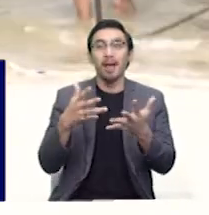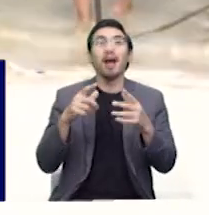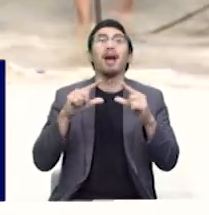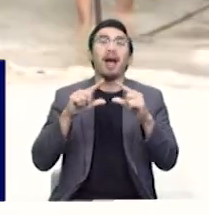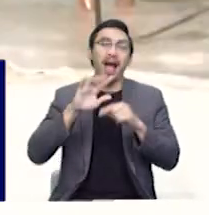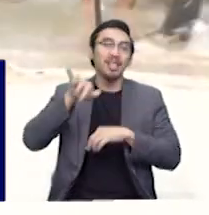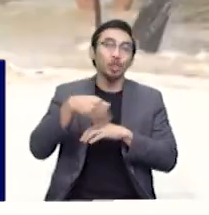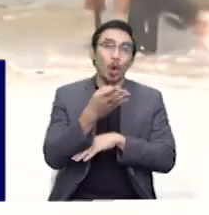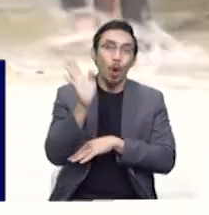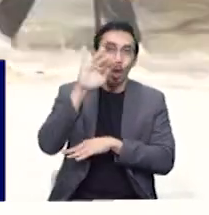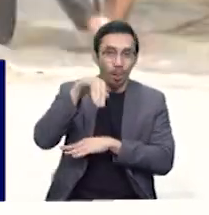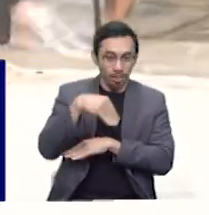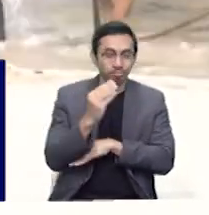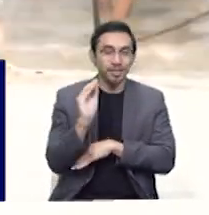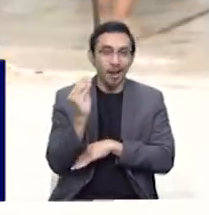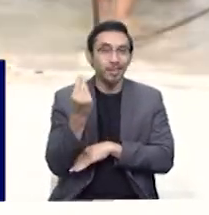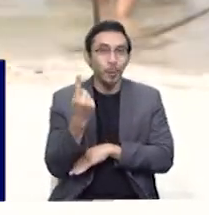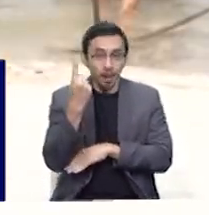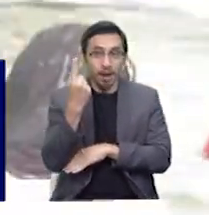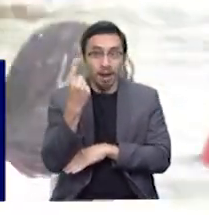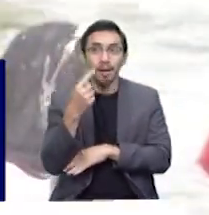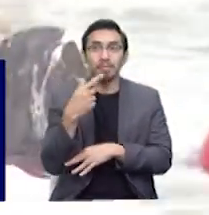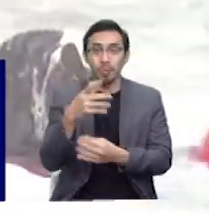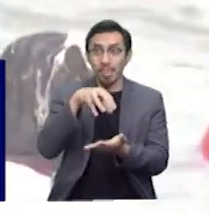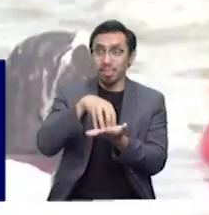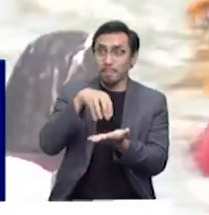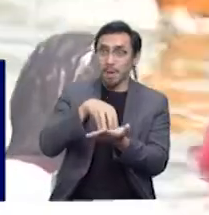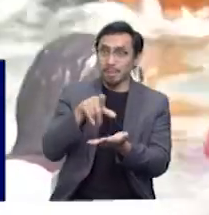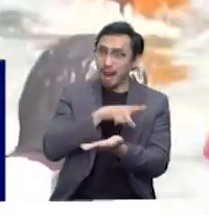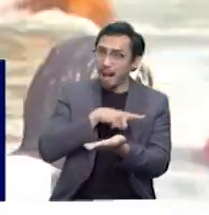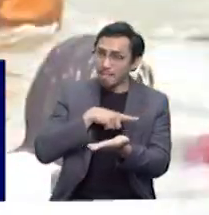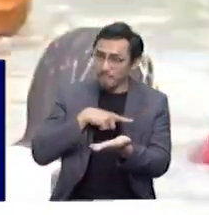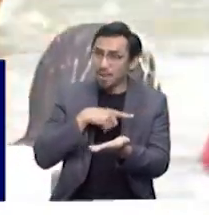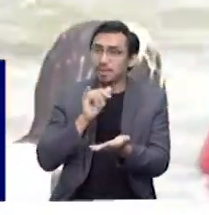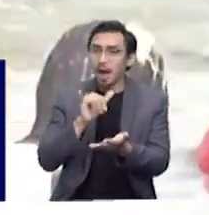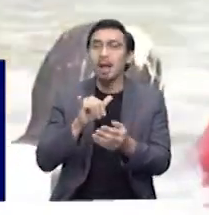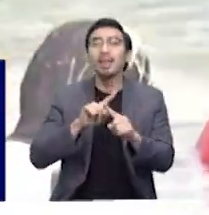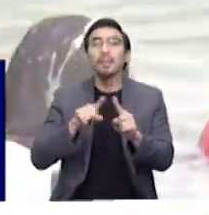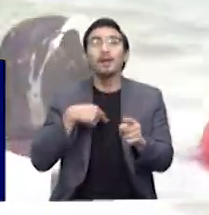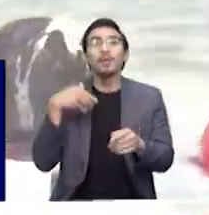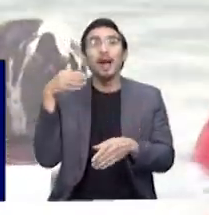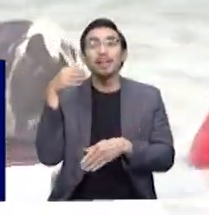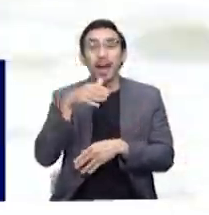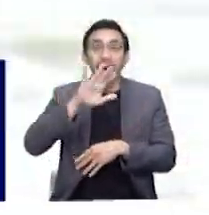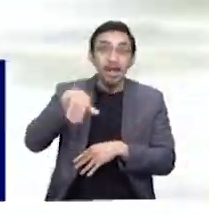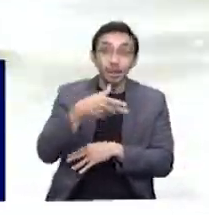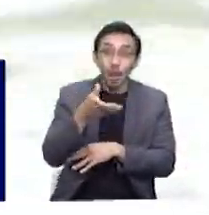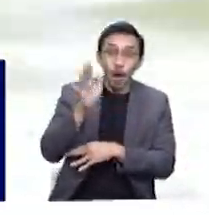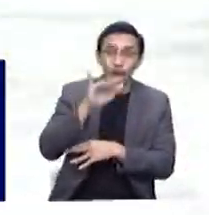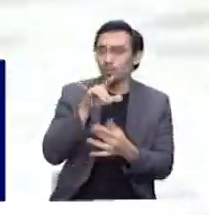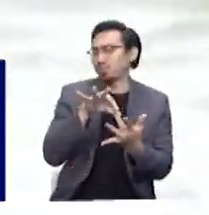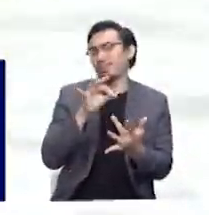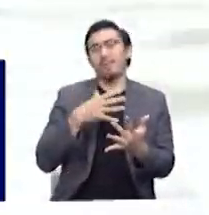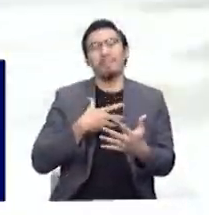Utara. Meski bukan destinasi wisata baru, tapi berkunjung ke Ancol di akhir tahun tetap bisa menjadi pilihan berlibur bersama